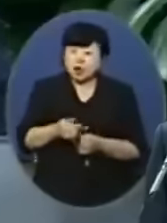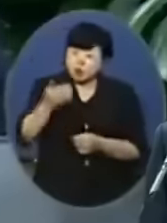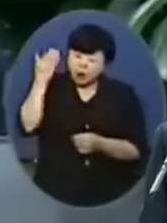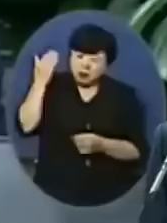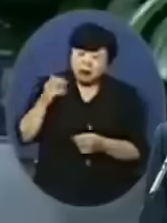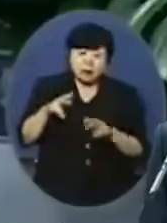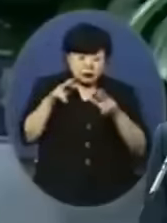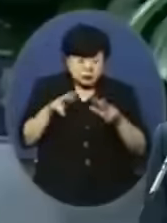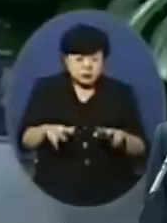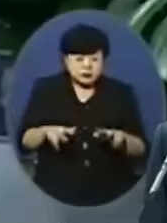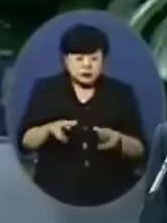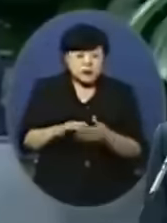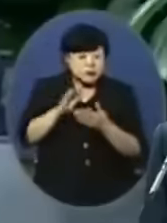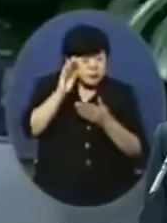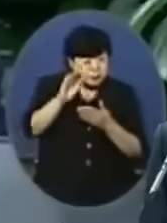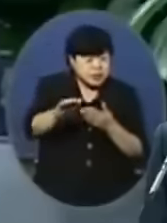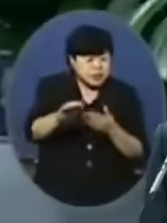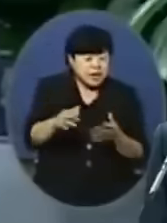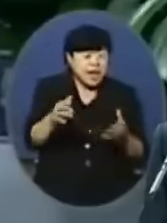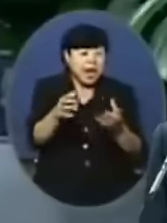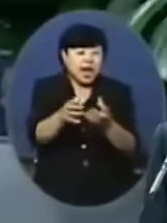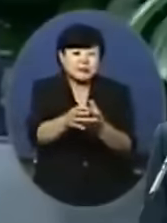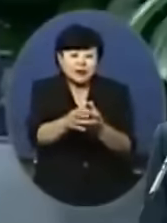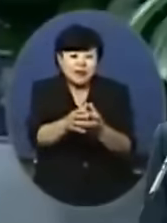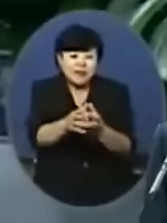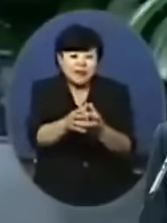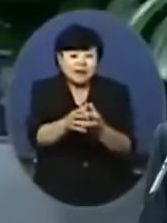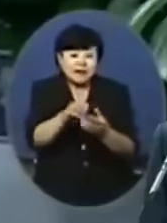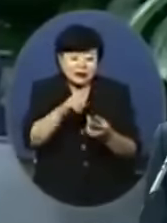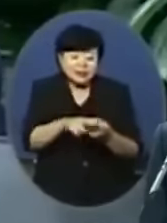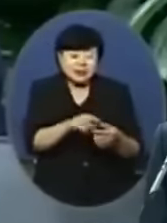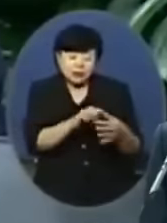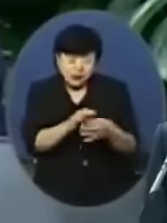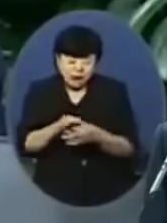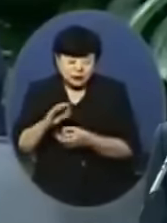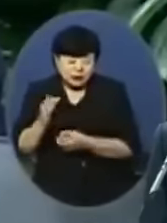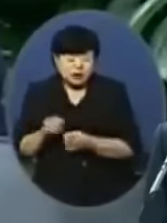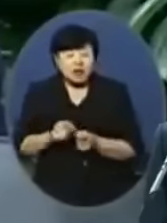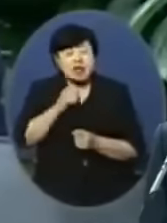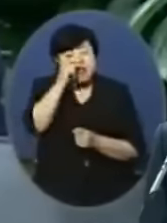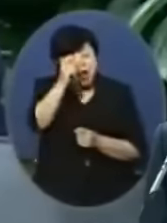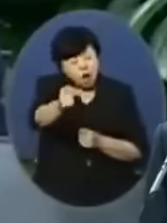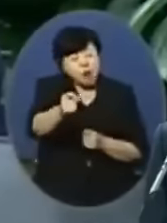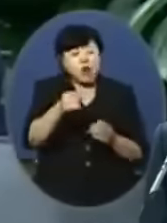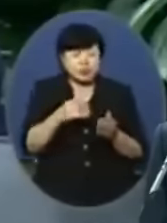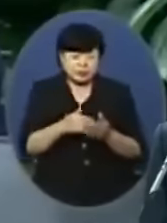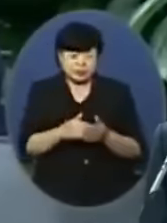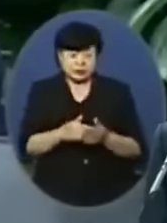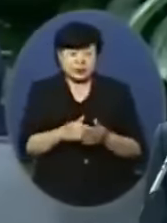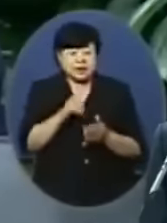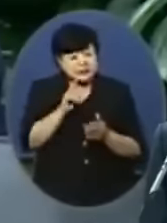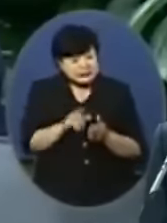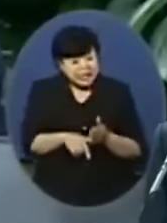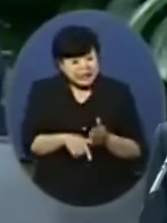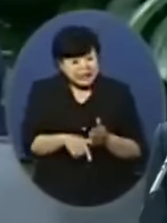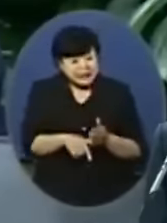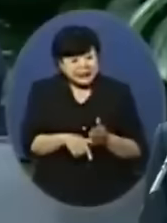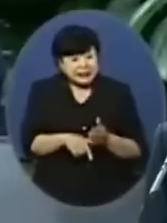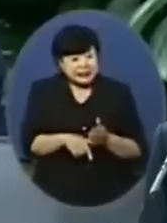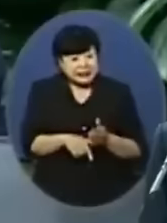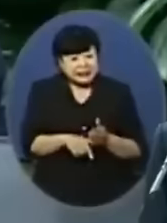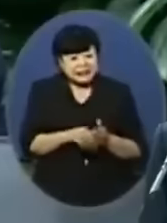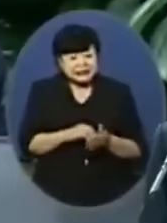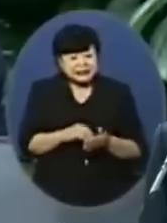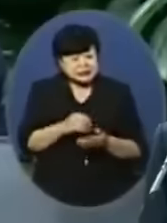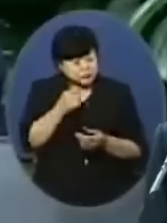과거와 미래가 합쳐져서 그대로 계속되는 것이 영원입니다. 시간을 재할 수